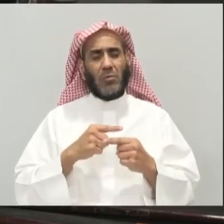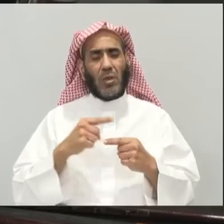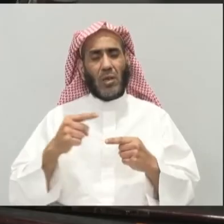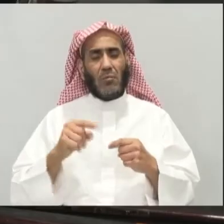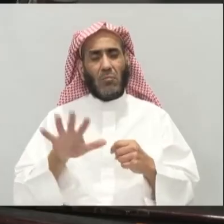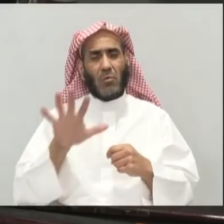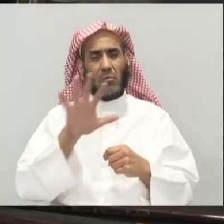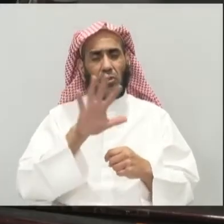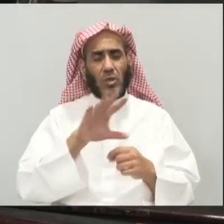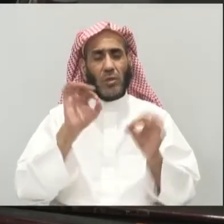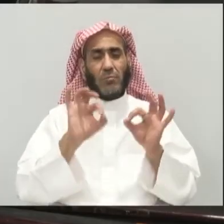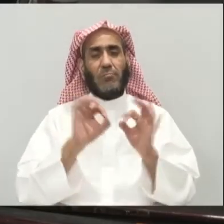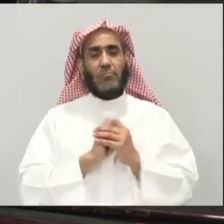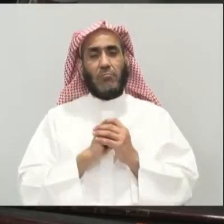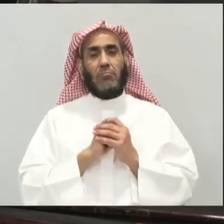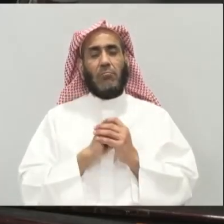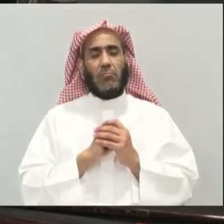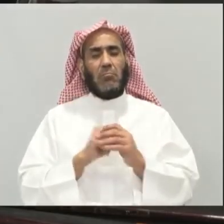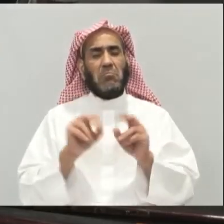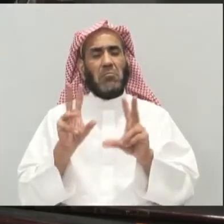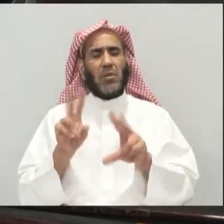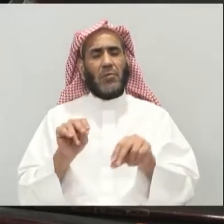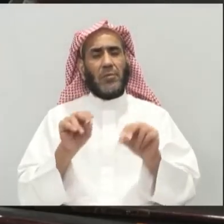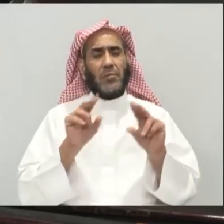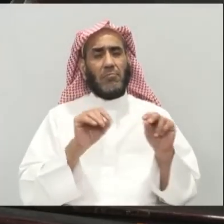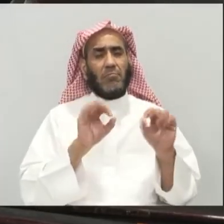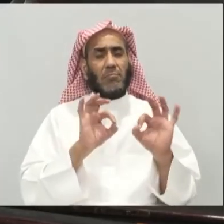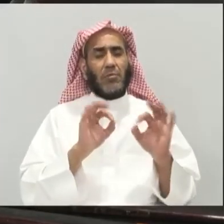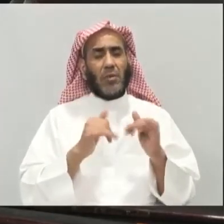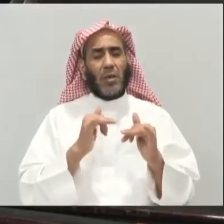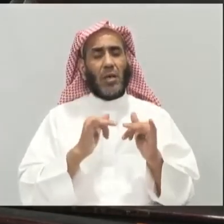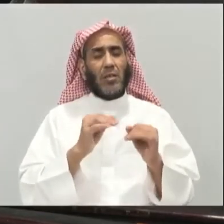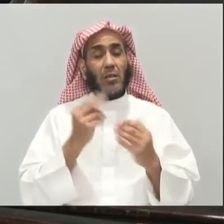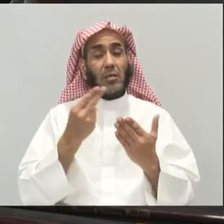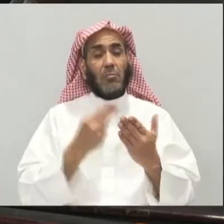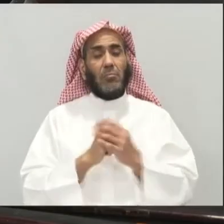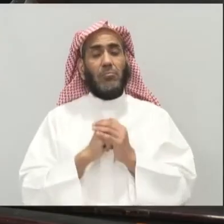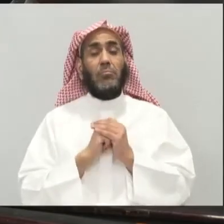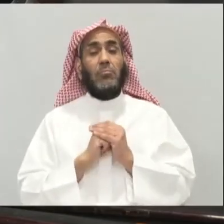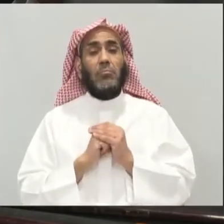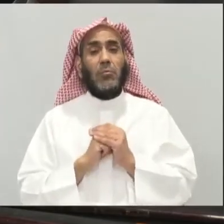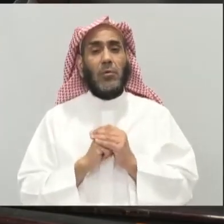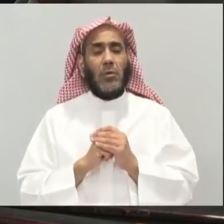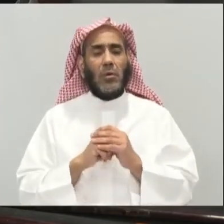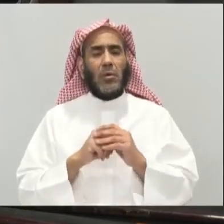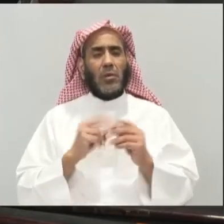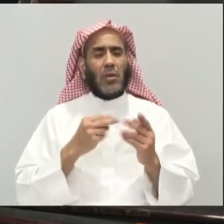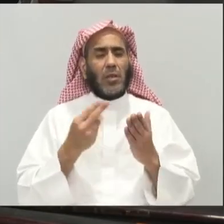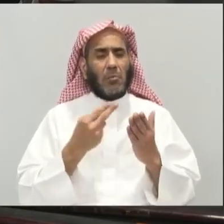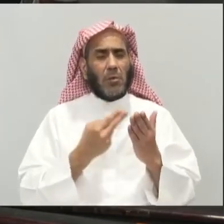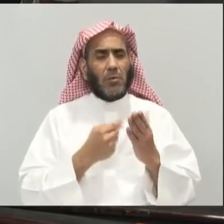الشكل بنفس طريقه رسمه او خنقول طريقه